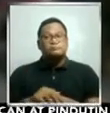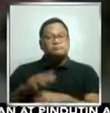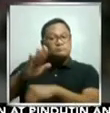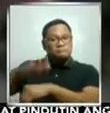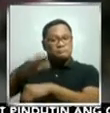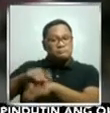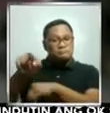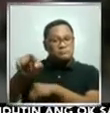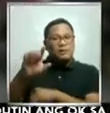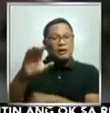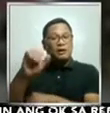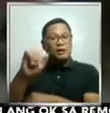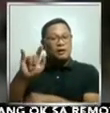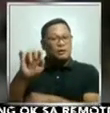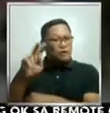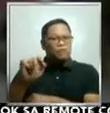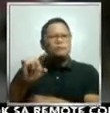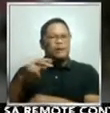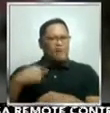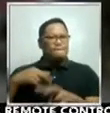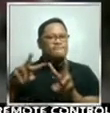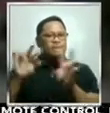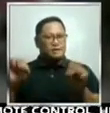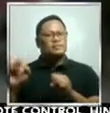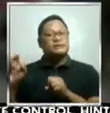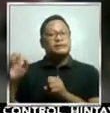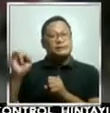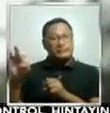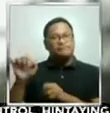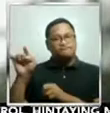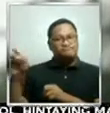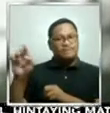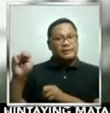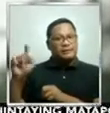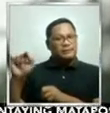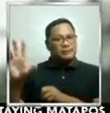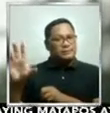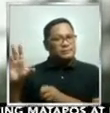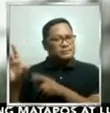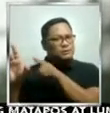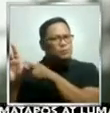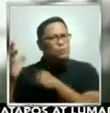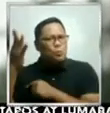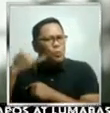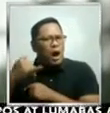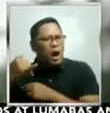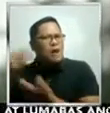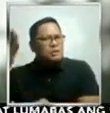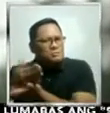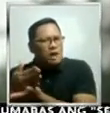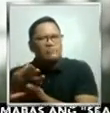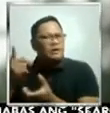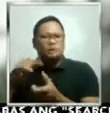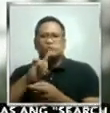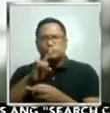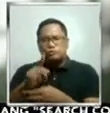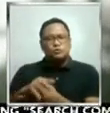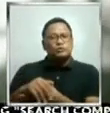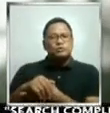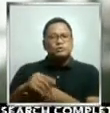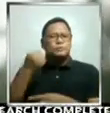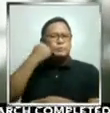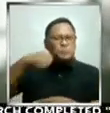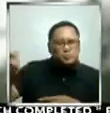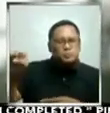Cayetano, magkakaroon ng pagtutuos sa pagbaliktad ng posisyon ng NTC at aniyay labag sa konstitusyon na pakikialam